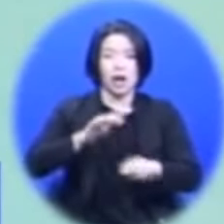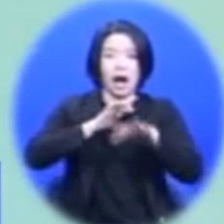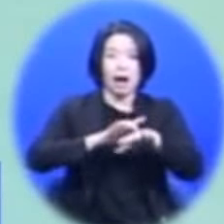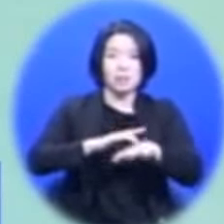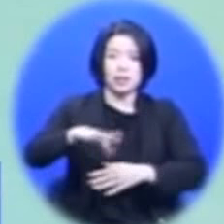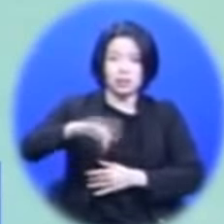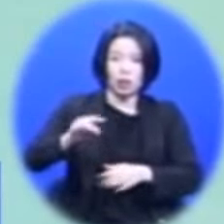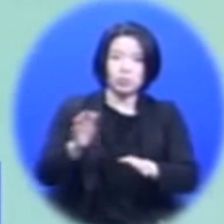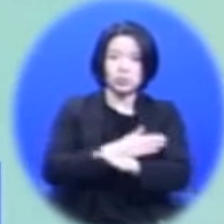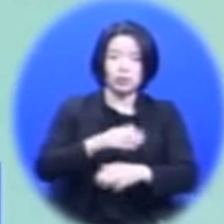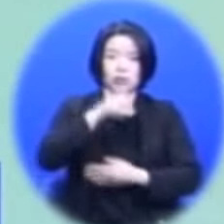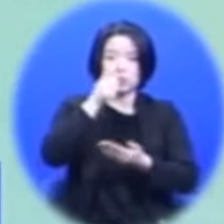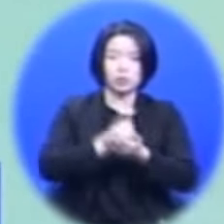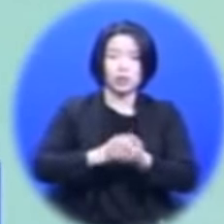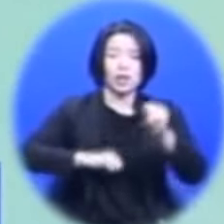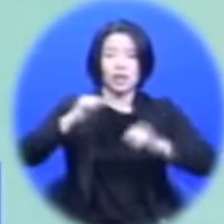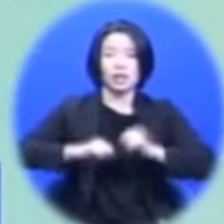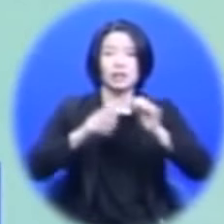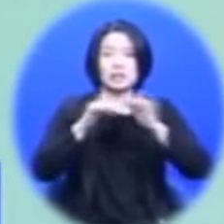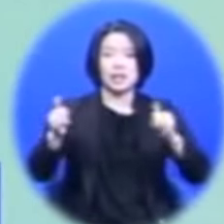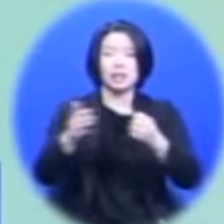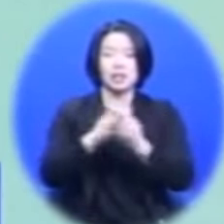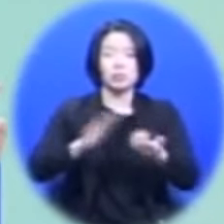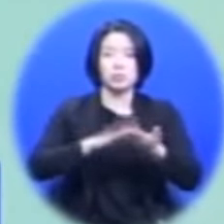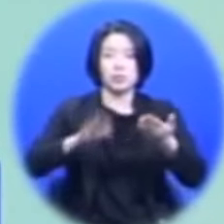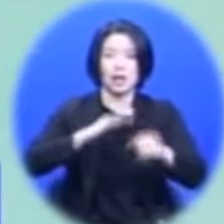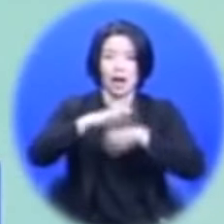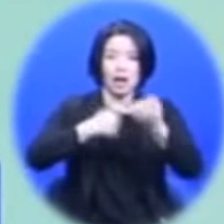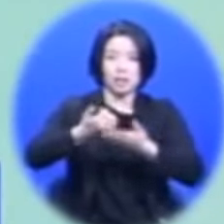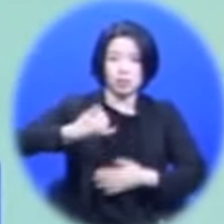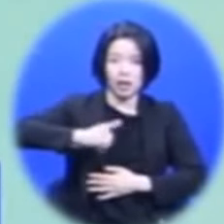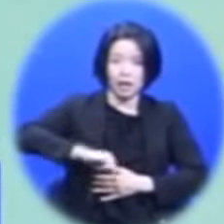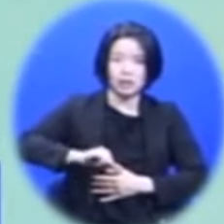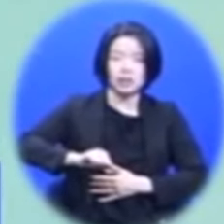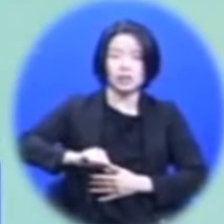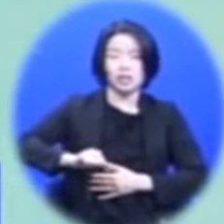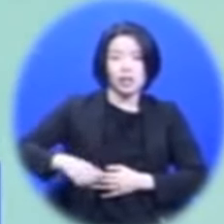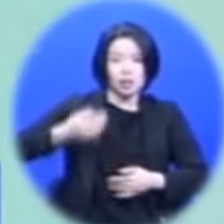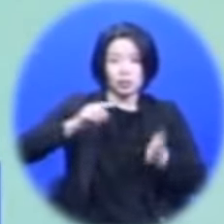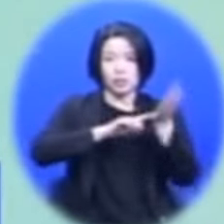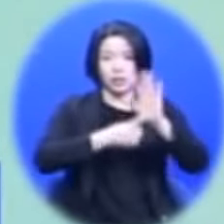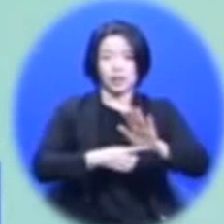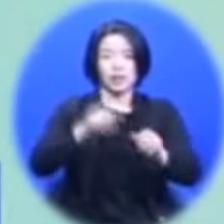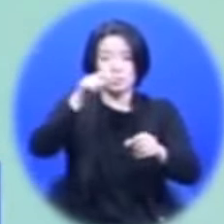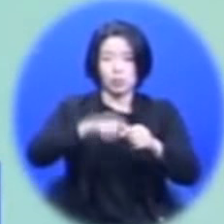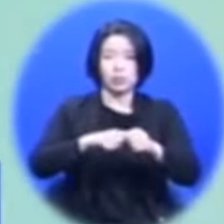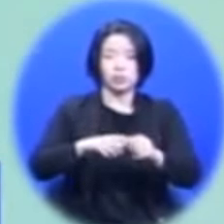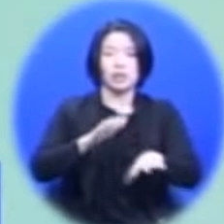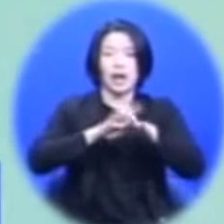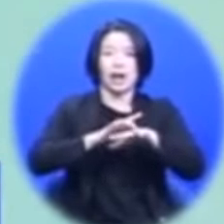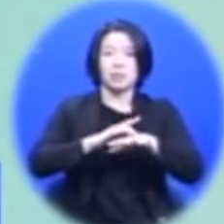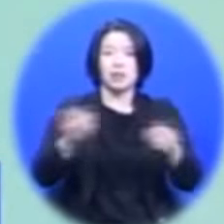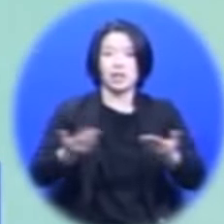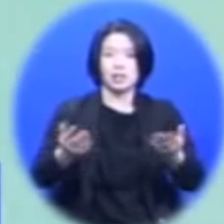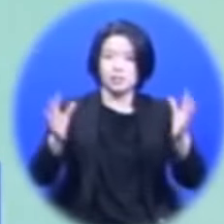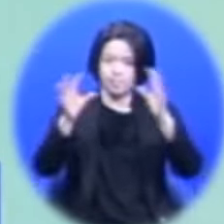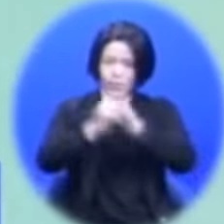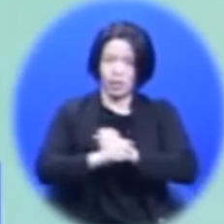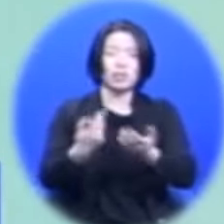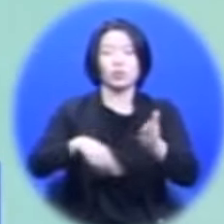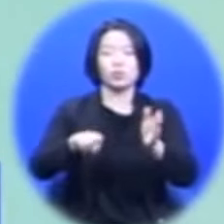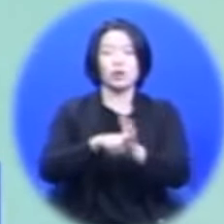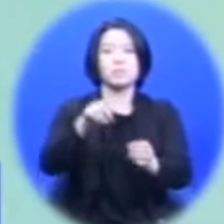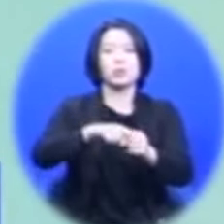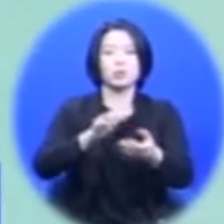처음부터 죄를 짓는 자이기 때문입니다. 하나님의 아들이 나타나신 목적은 악마의 일을 멸하시려는